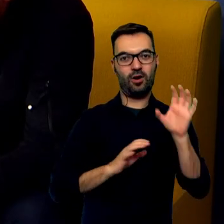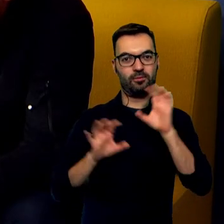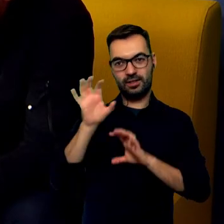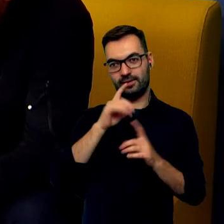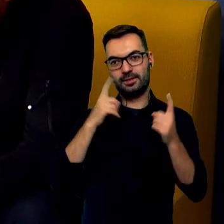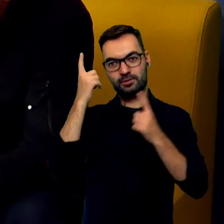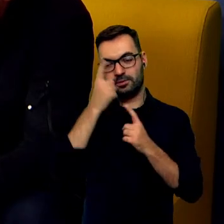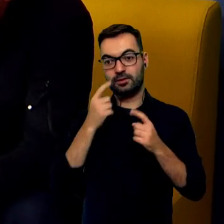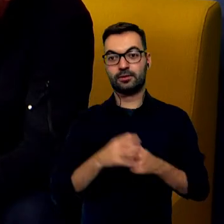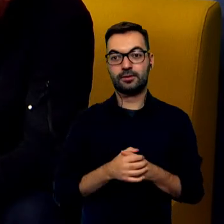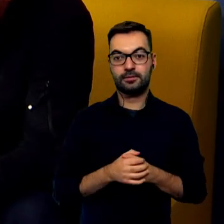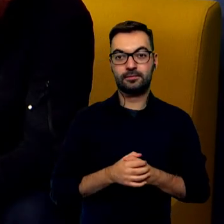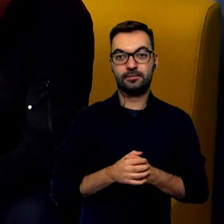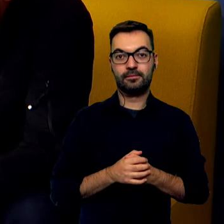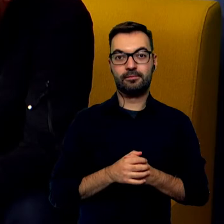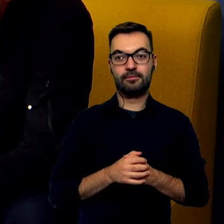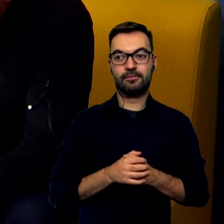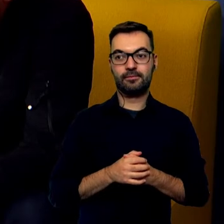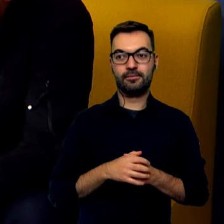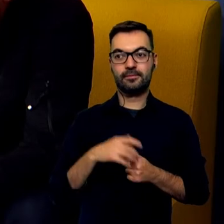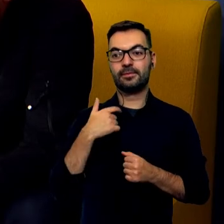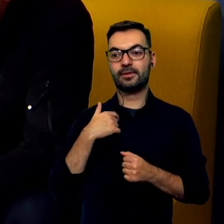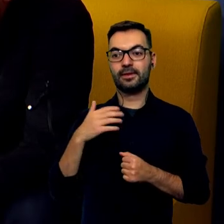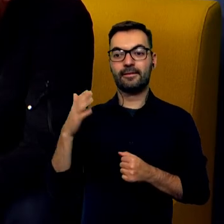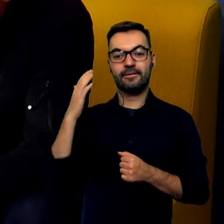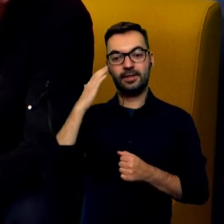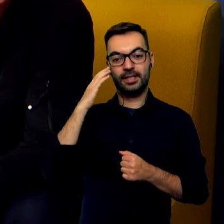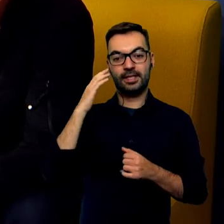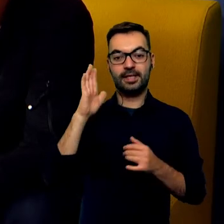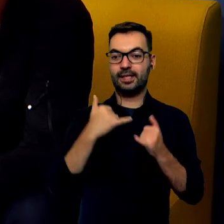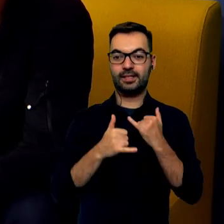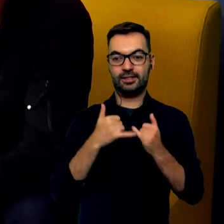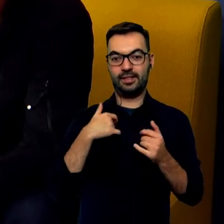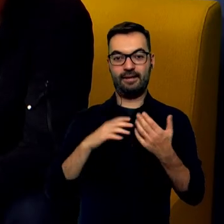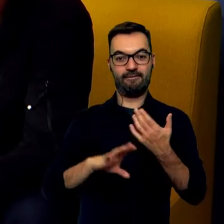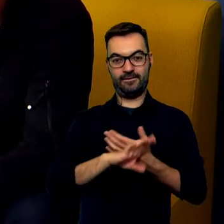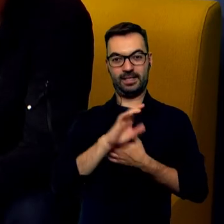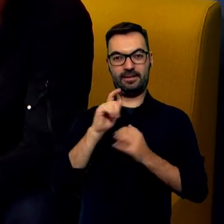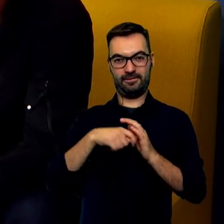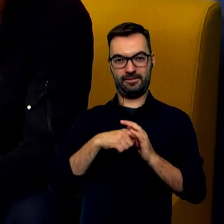spostrzeżenia, tak? Bo wiedziałem, że do pewnego momentu, nawet będąc na planie,